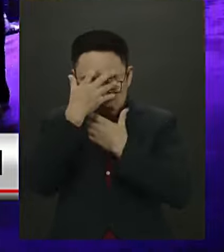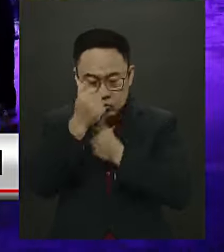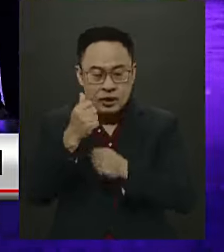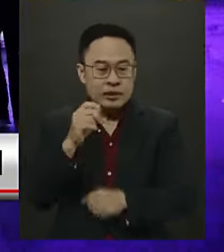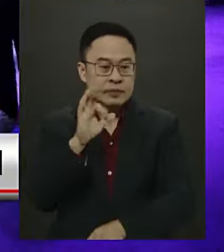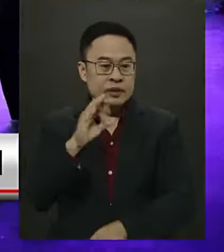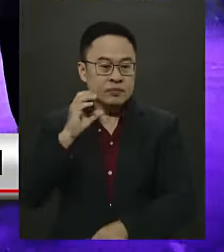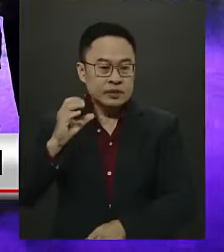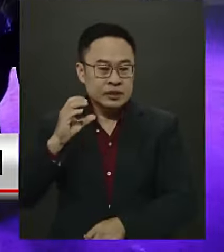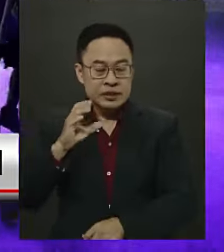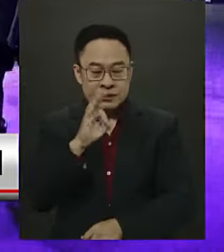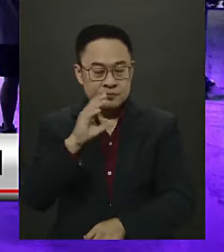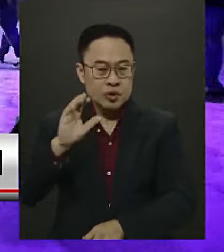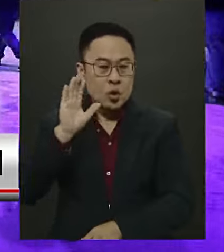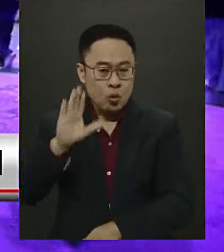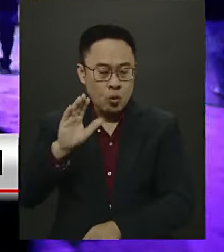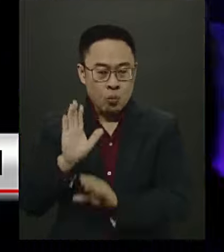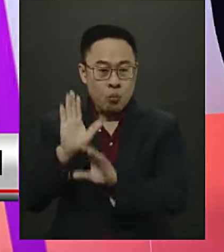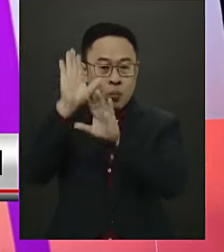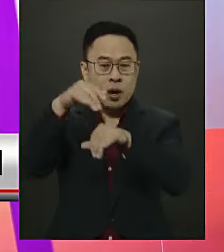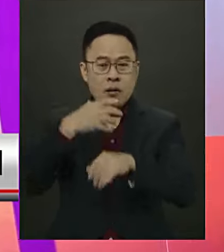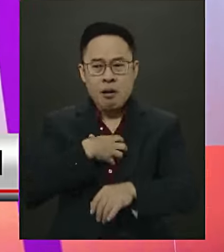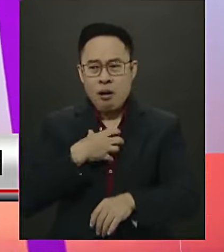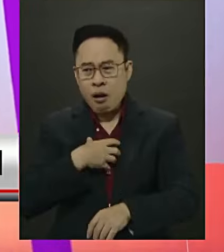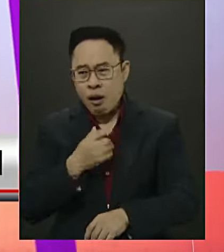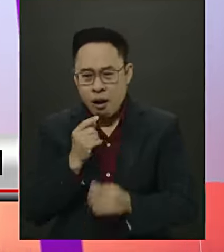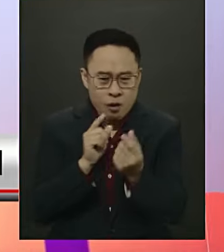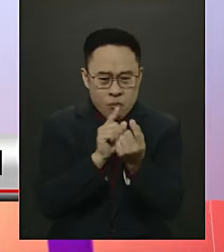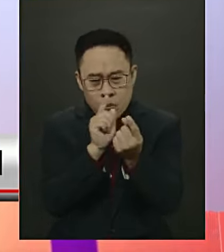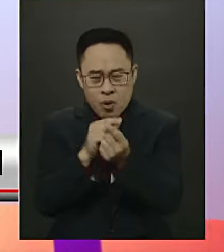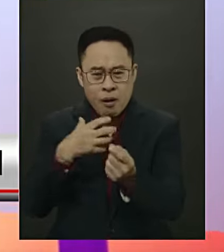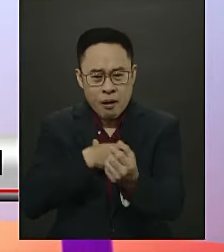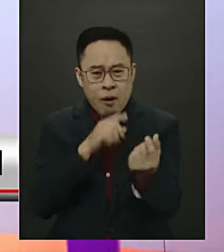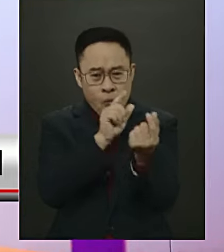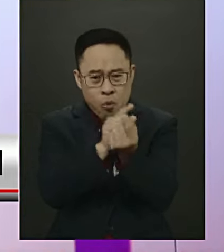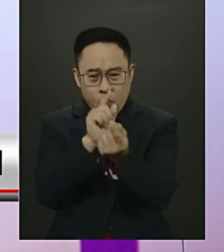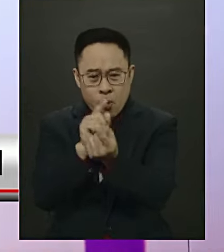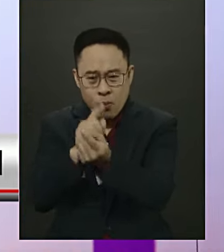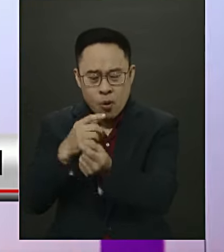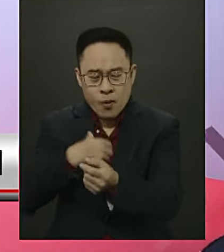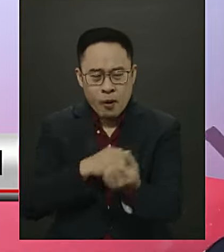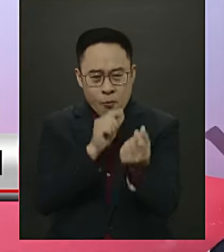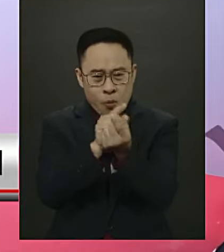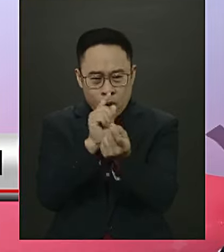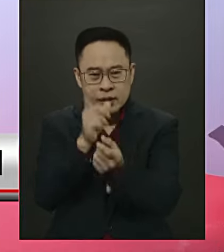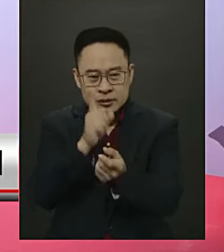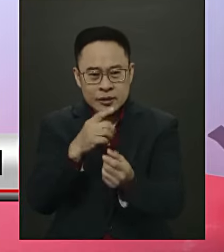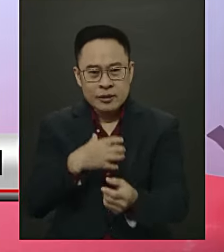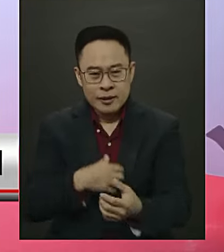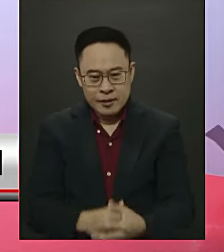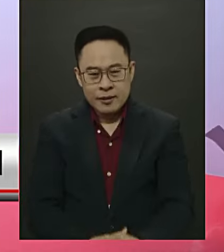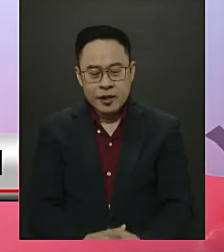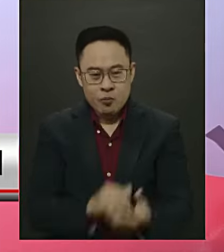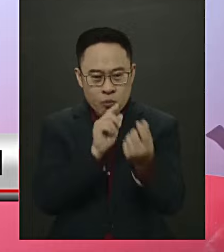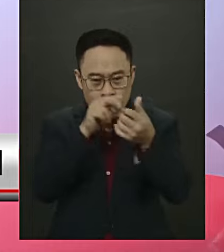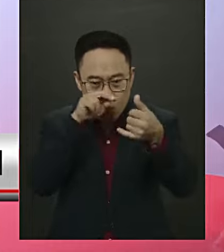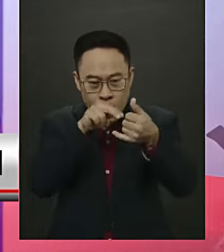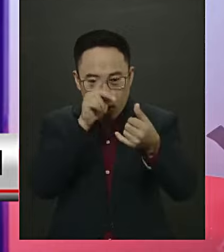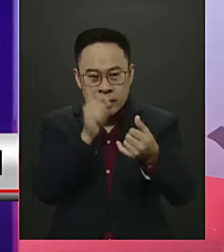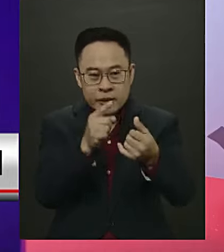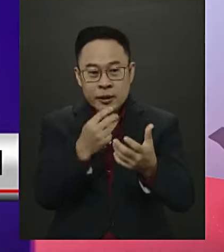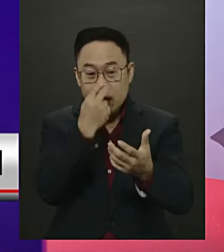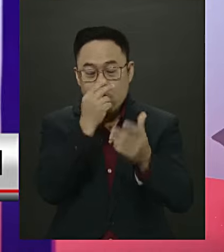ไคลเรอร์เอวิงนี่ทุกคนแบบพยายามหาช่องทางหรือว่ายังไงก็ได้ให้ได้ไปสัมผัสไคลเรอร์เอวิงสักครั้งหนึ่งคือปกติเนี่ย